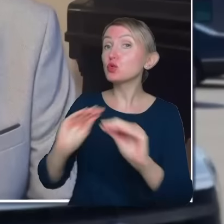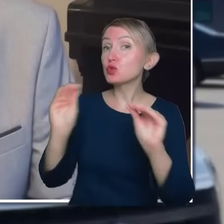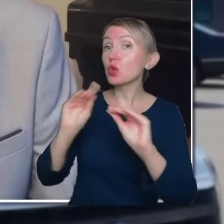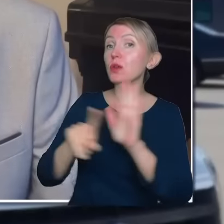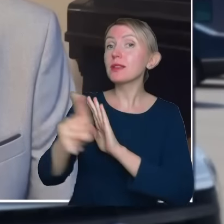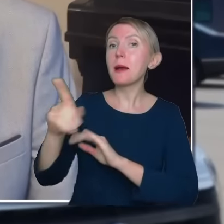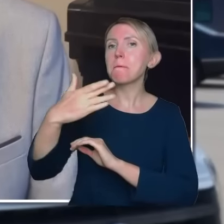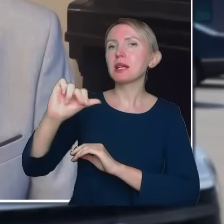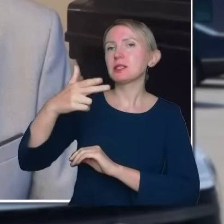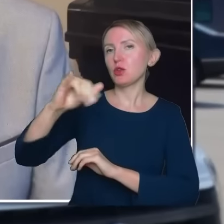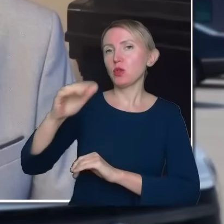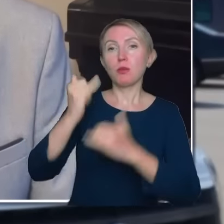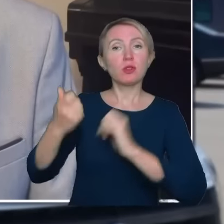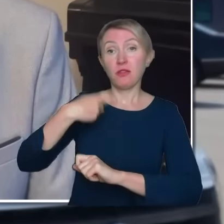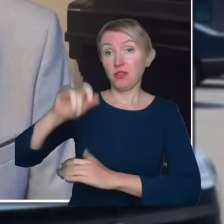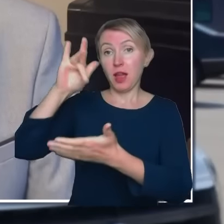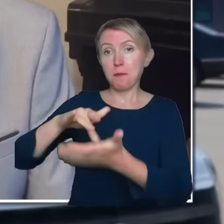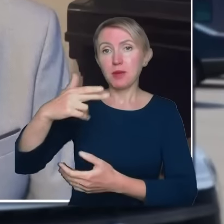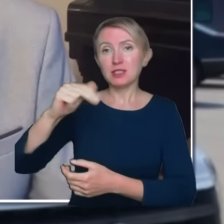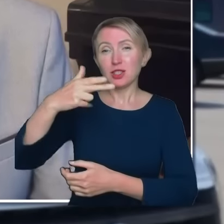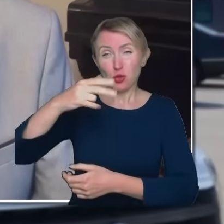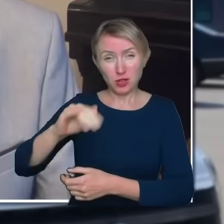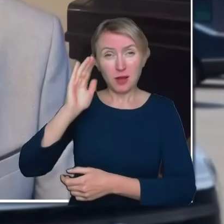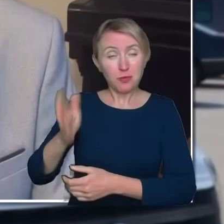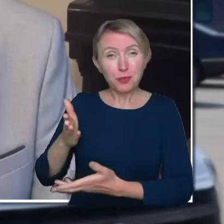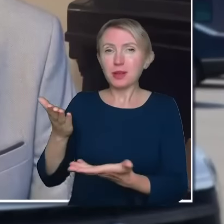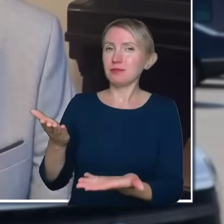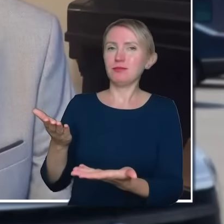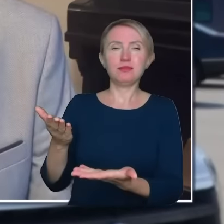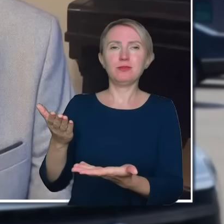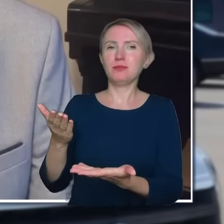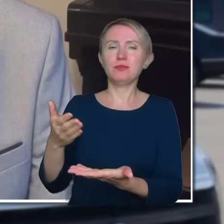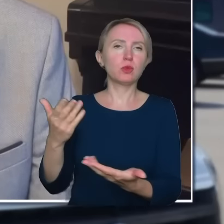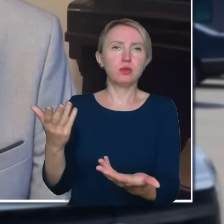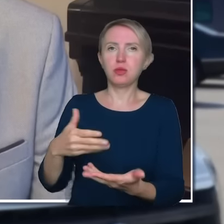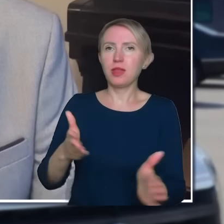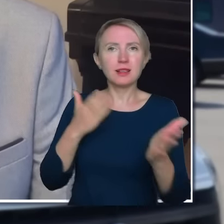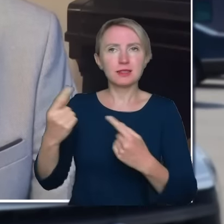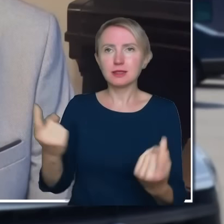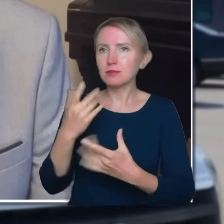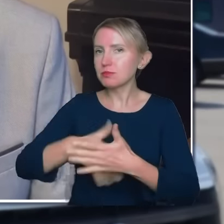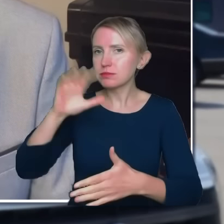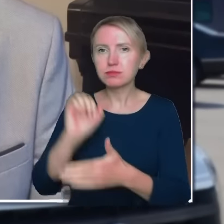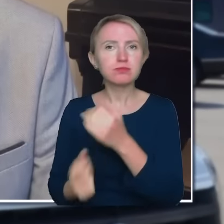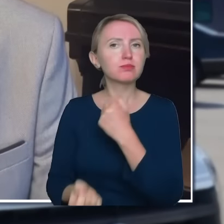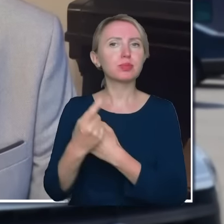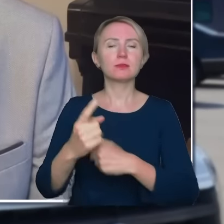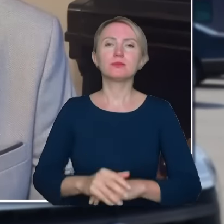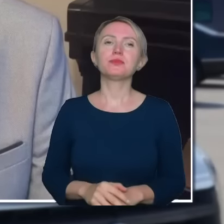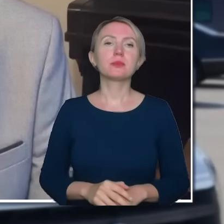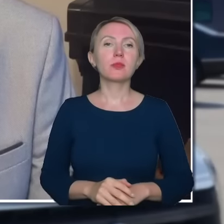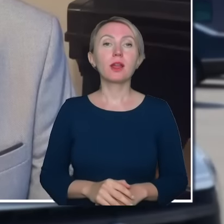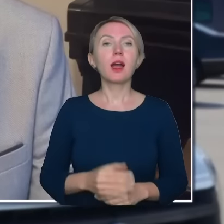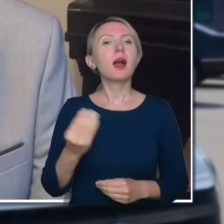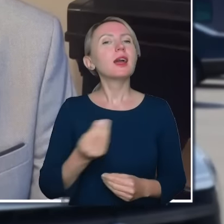No bo jeżeli by miał tam pojechać, bo jest zgłoszony, no to byłby kolejny skandal. Pytanie jeszcze o drugiego bohatera. No